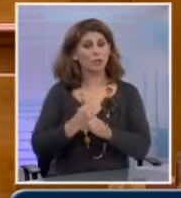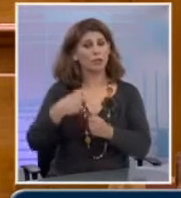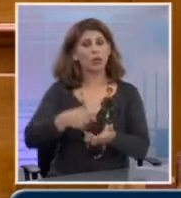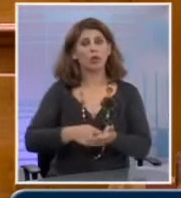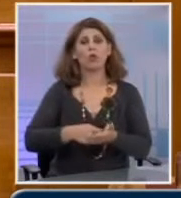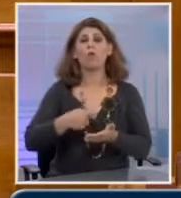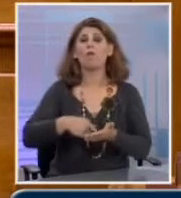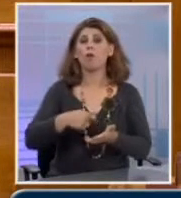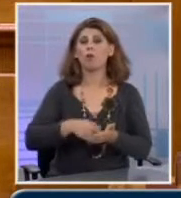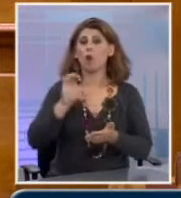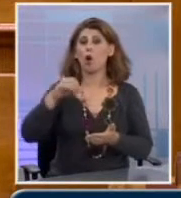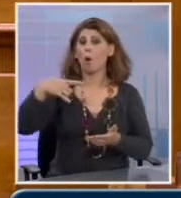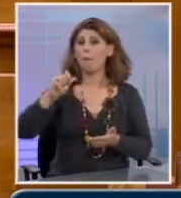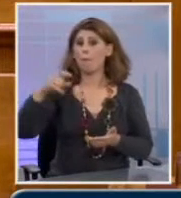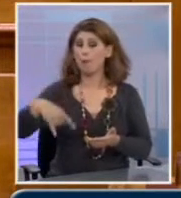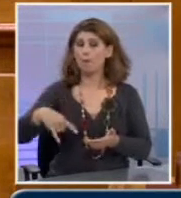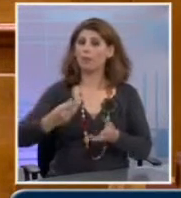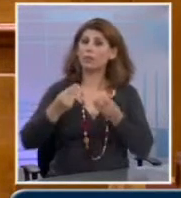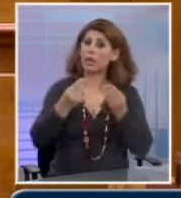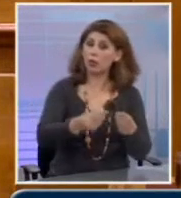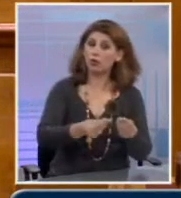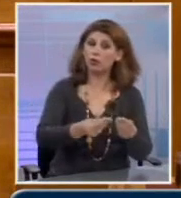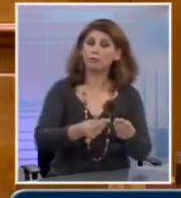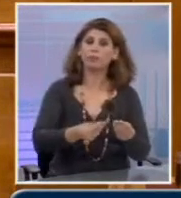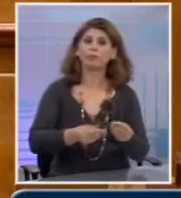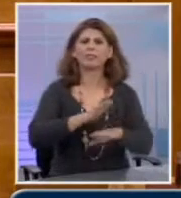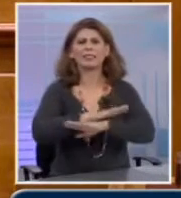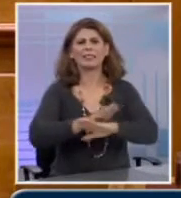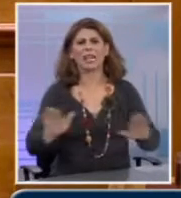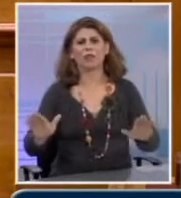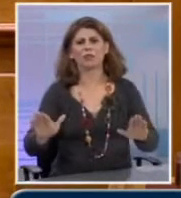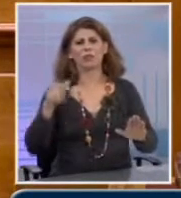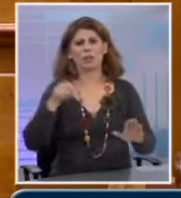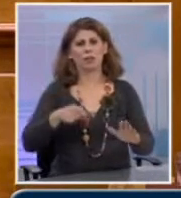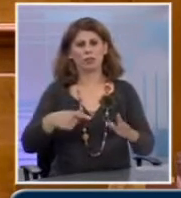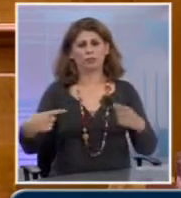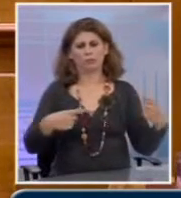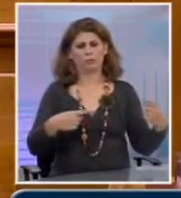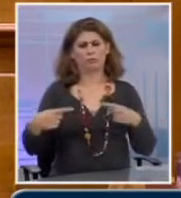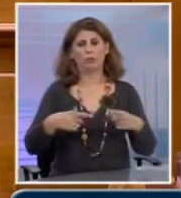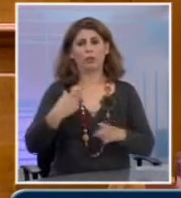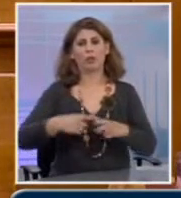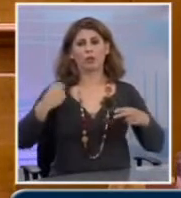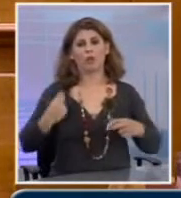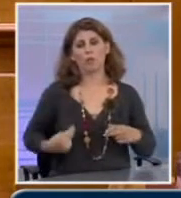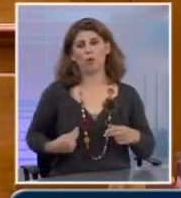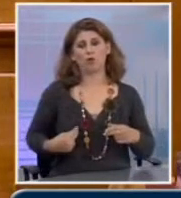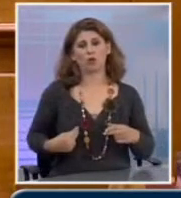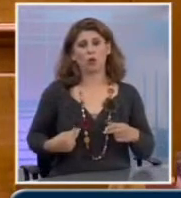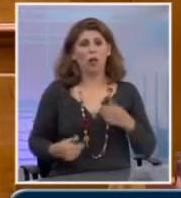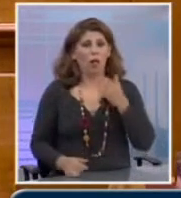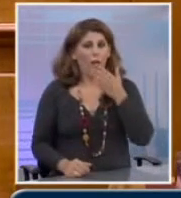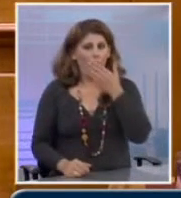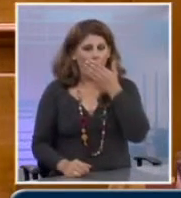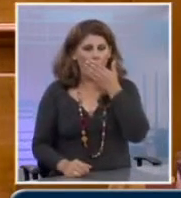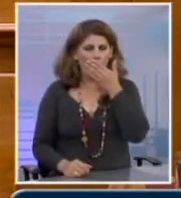ΟΠΑΠ να δώσει πλέον τέλος σε αυτή τη διαμάχη με το ελληνικό δημόσιο. Να αποσύρει την